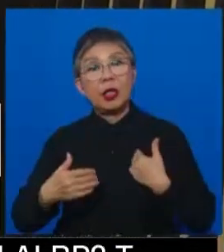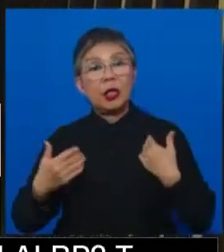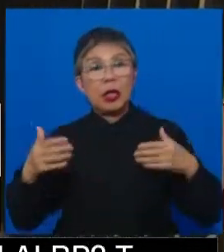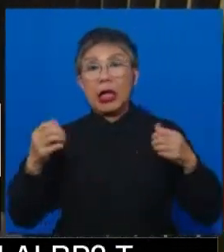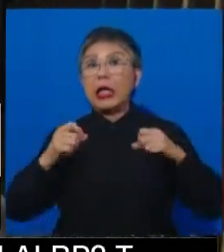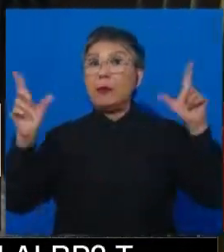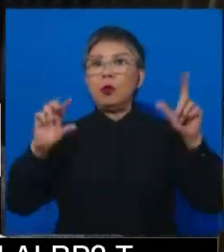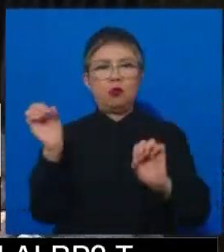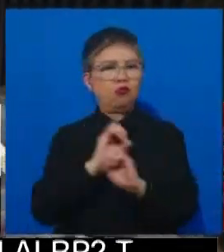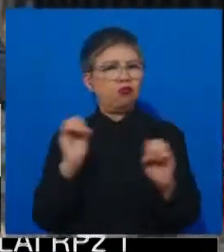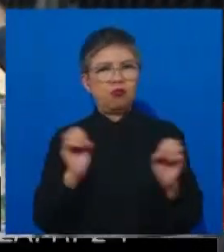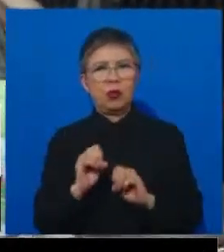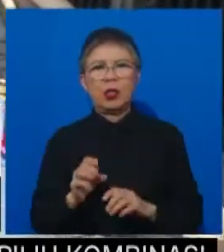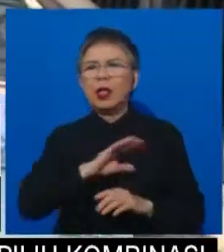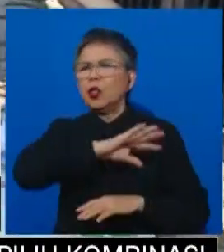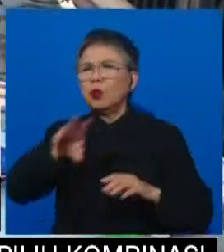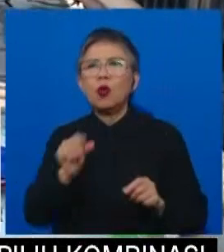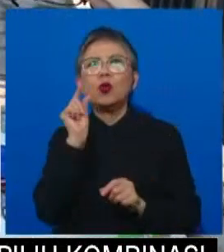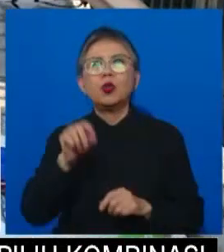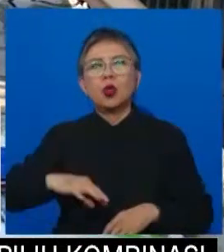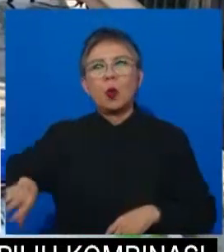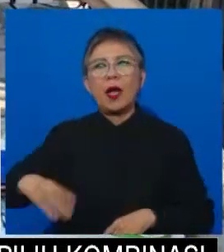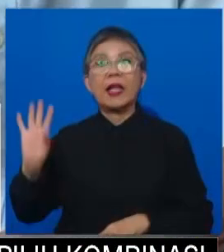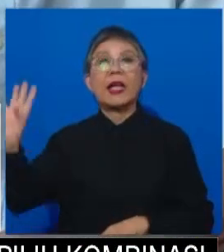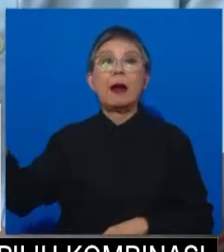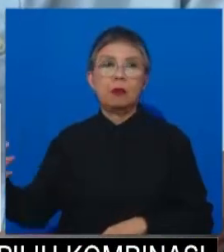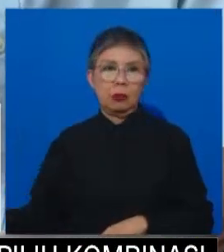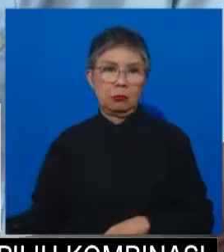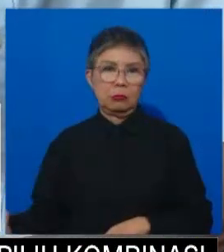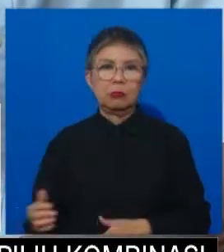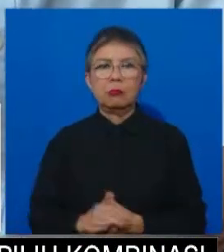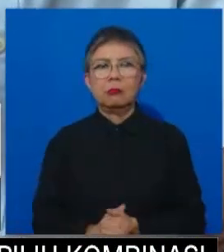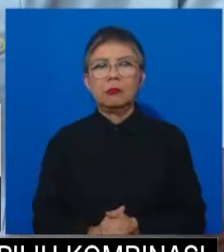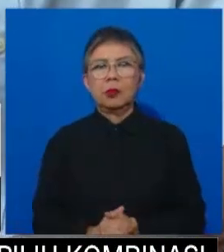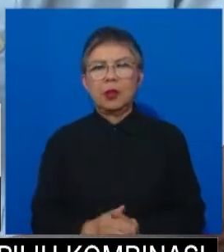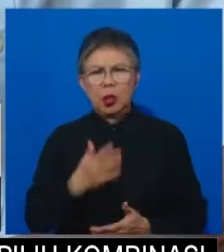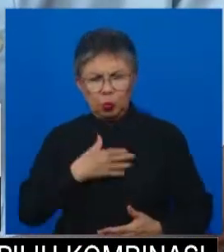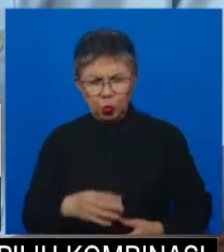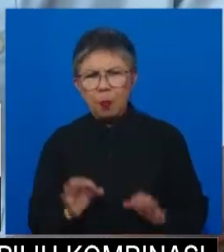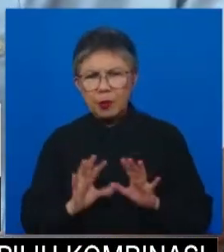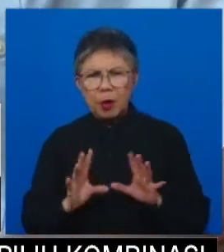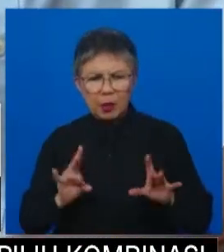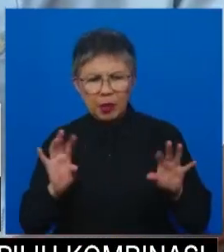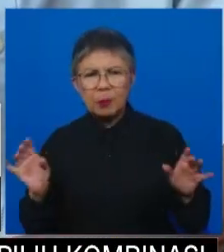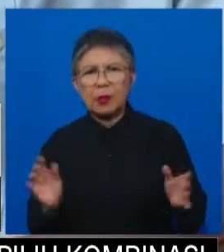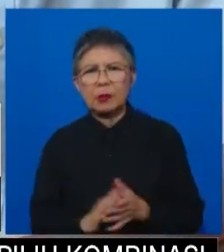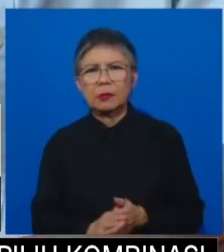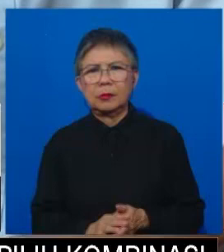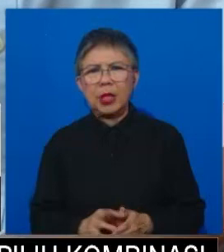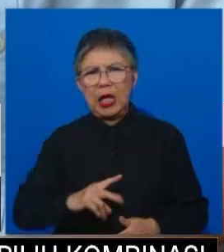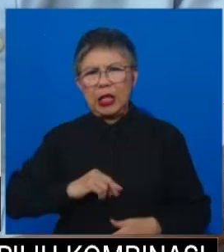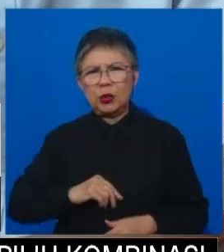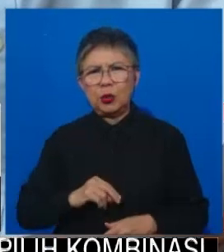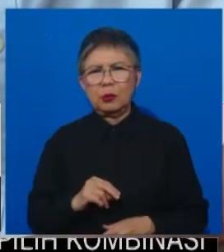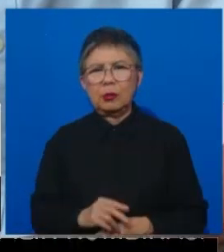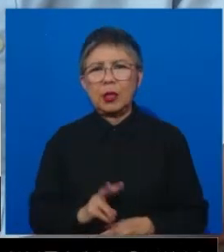Semuanya demi keluarga tercinta di kampungnya. Kan masih kebutuhan masih banyak. Masih punya resiko anak